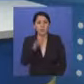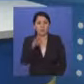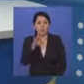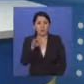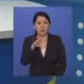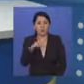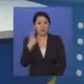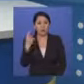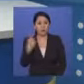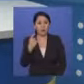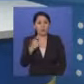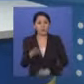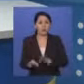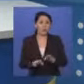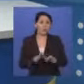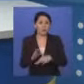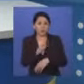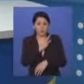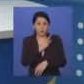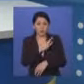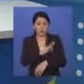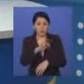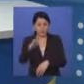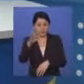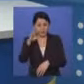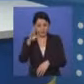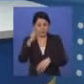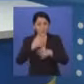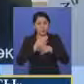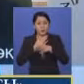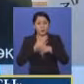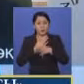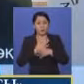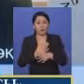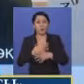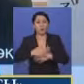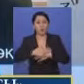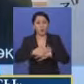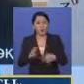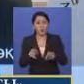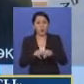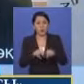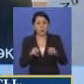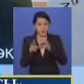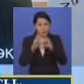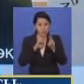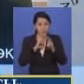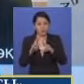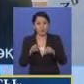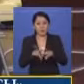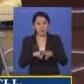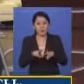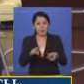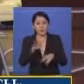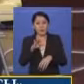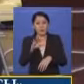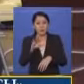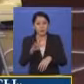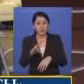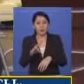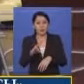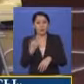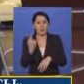Қарапайым заттар экономикасы жобаларын тиімді жүзеге асыру үшін мемлекет тарапынан қолдауды ұлғайту қажет. Үкімет отырысында осылай деген премьер-министр